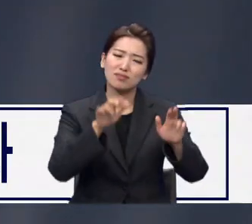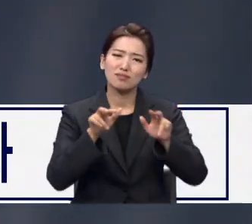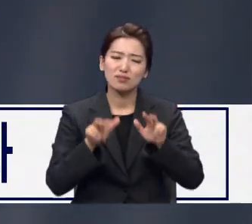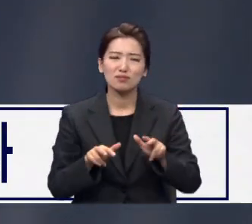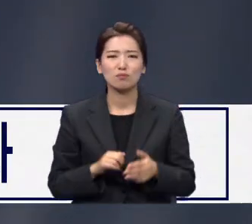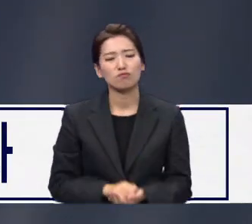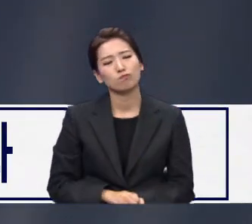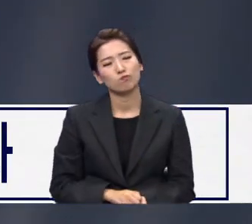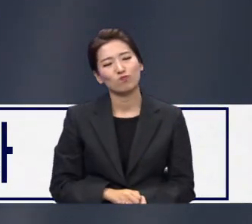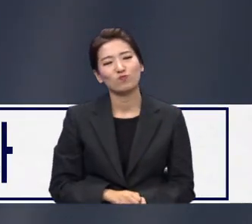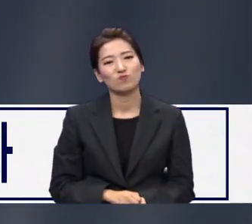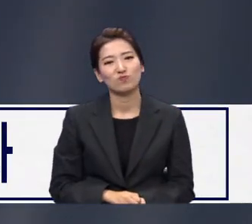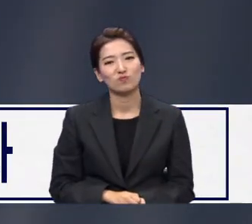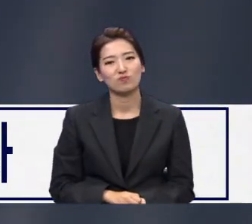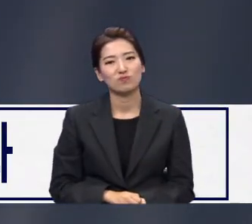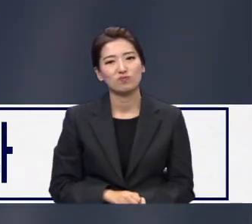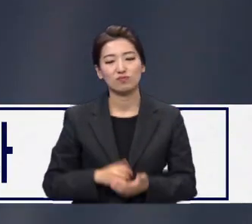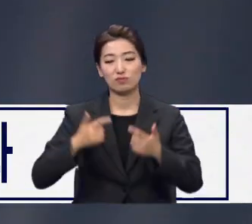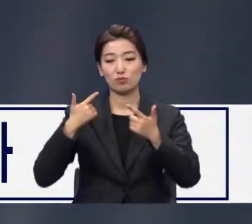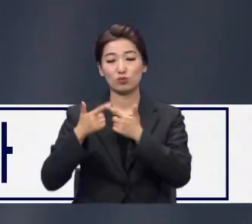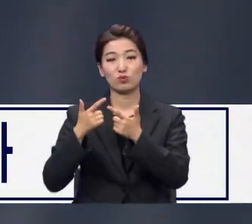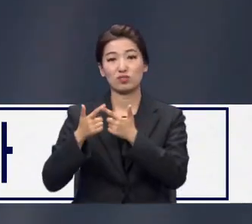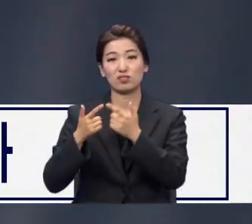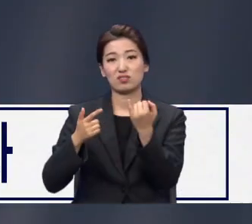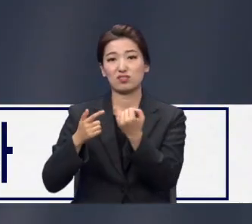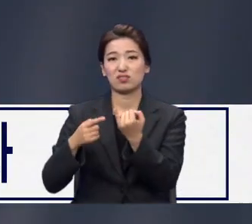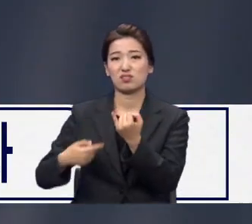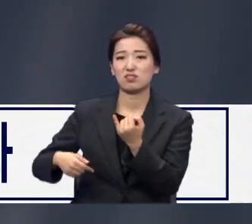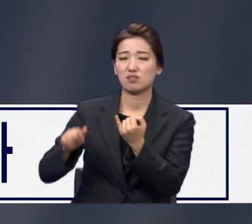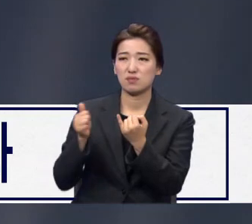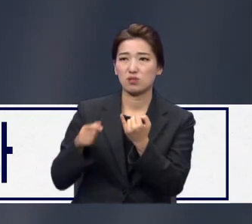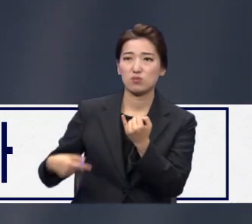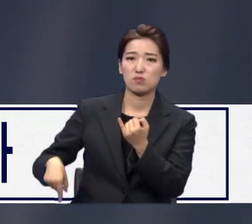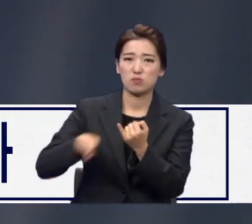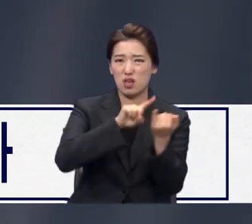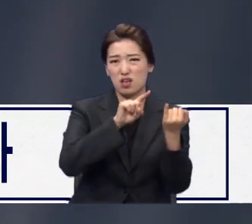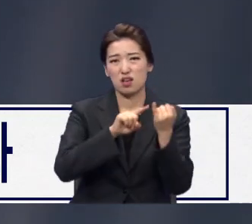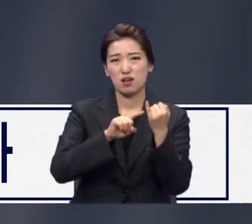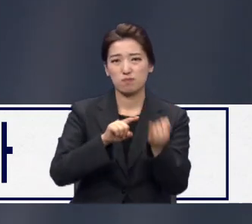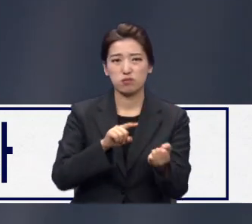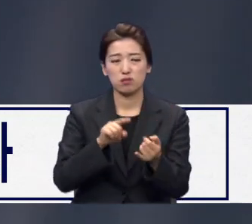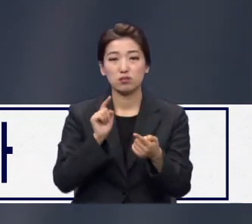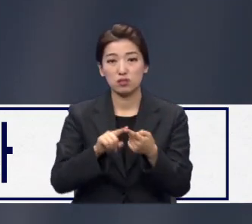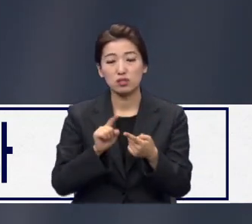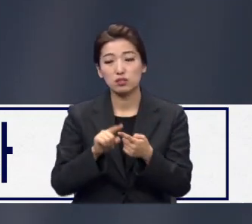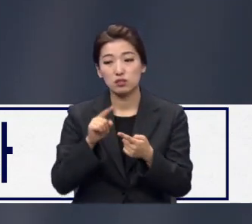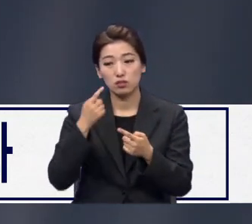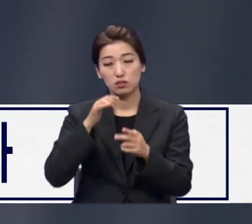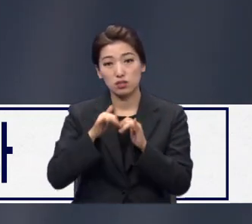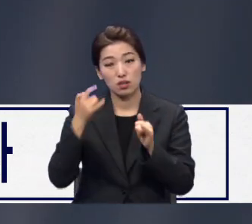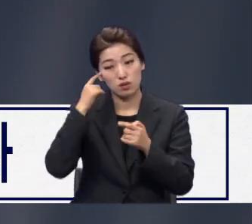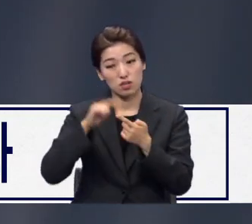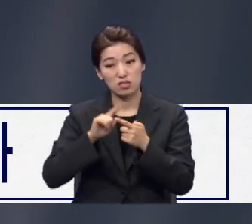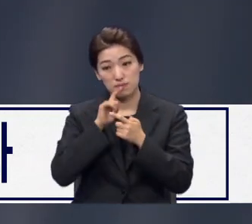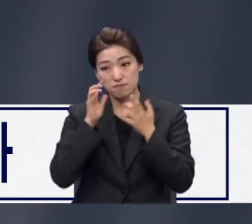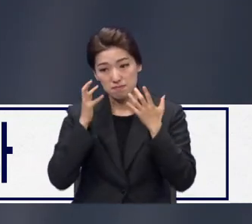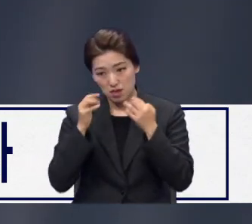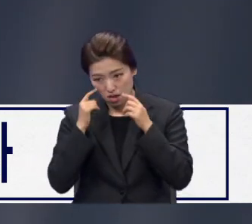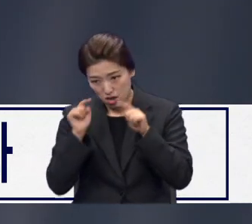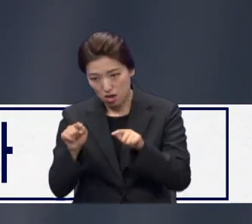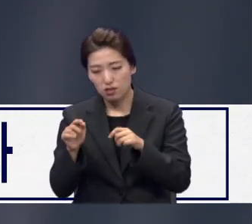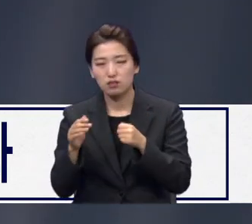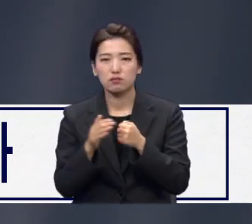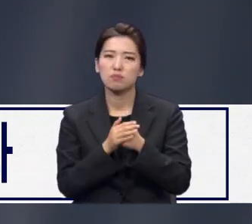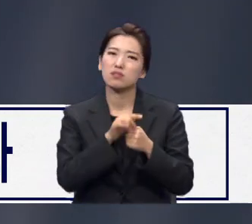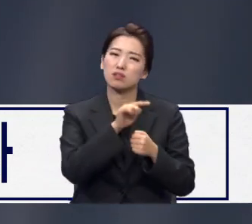돌려차기 사건이라고 하는게 되게 어 국민들의 관심을 많이 있었던 이슈이기 때문에 이슈가 되는 거 같긴 합니다 그래서 저는